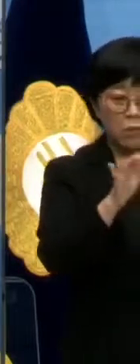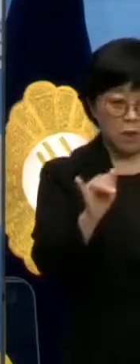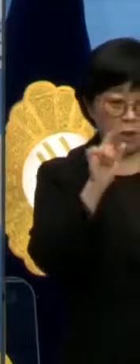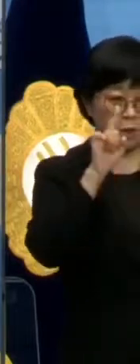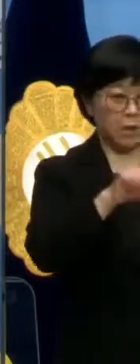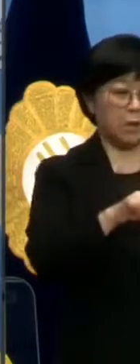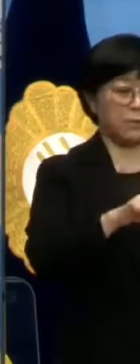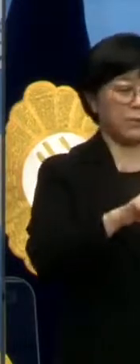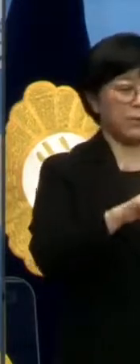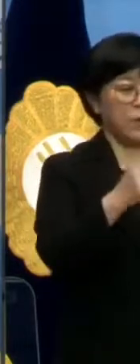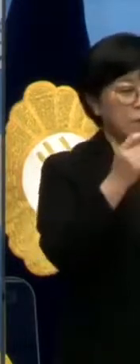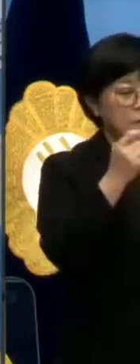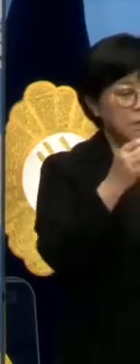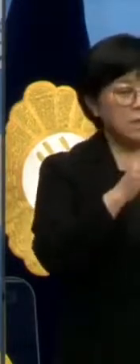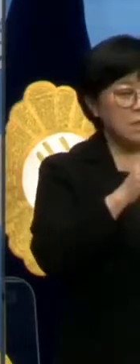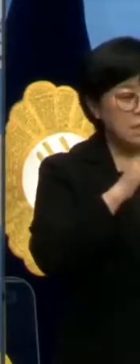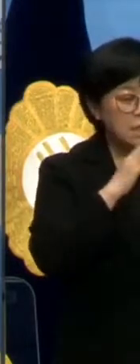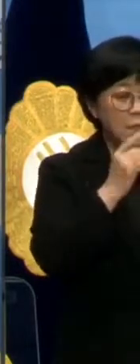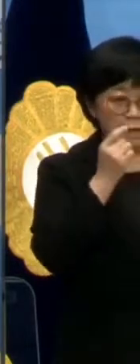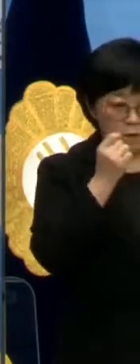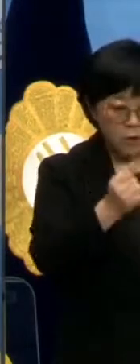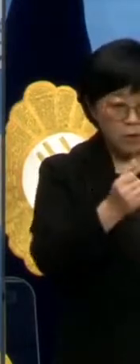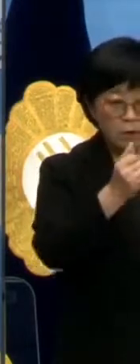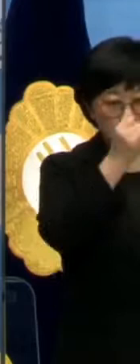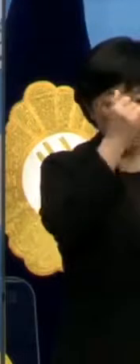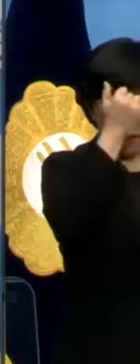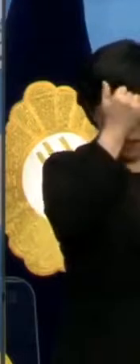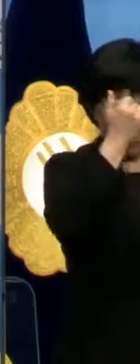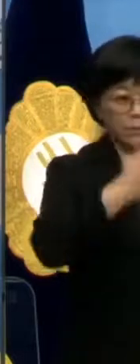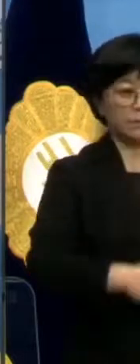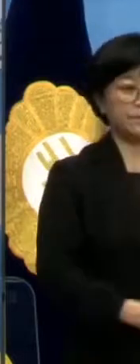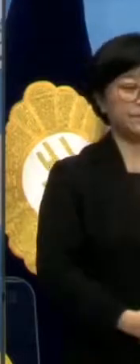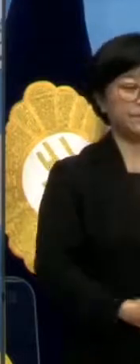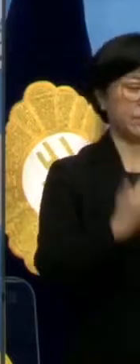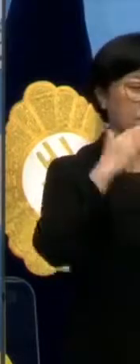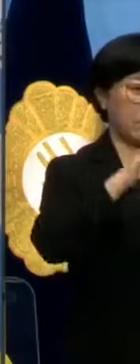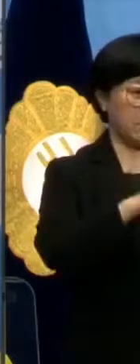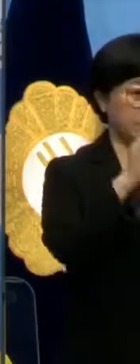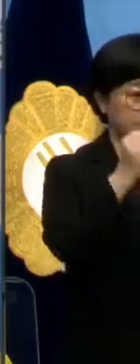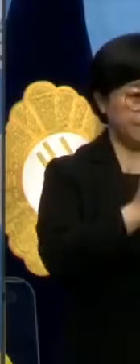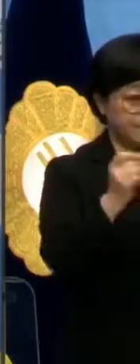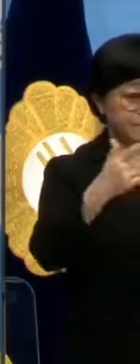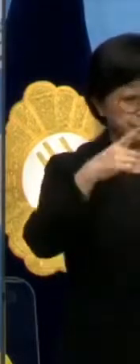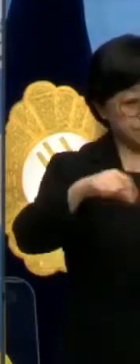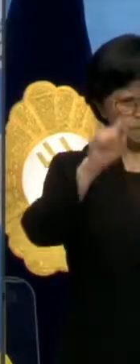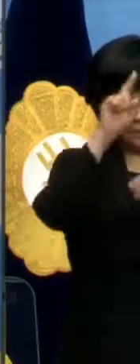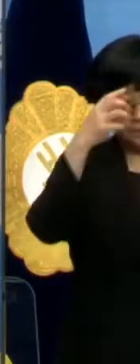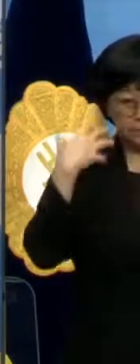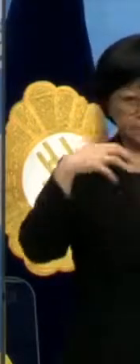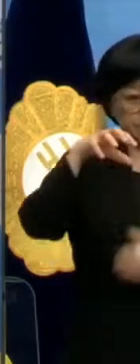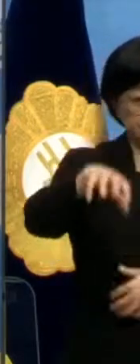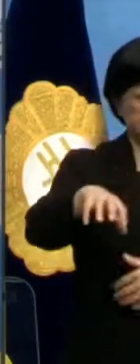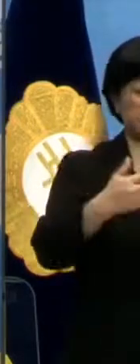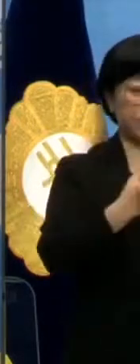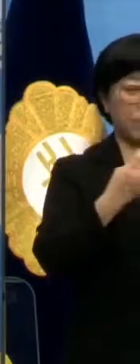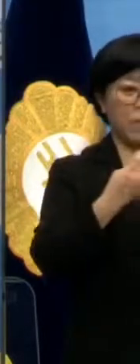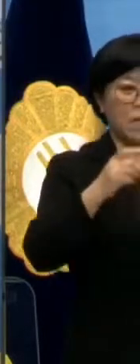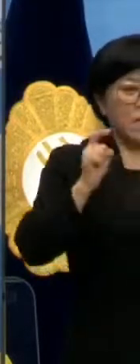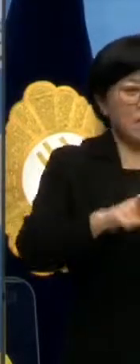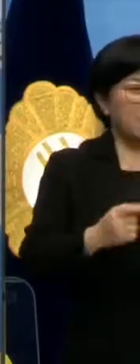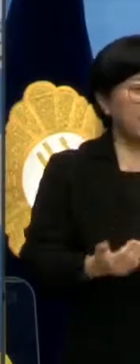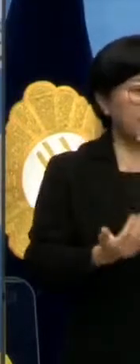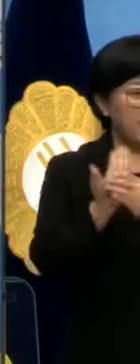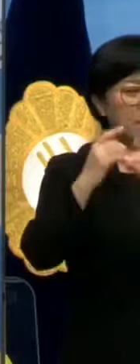대한 최소한의 예의입니다. 참고로 말씀드리자면 일본 정부는 수도권